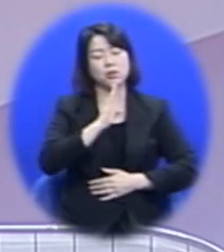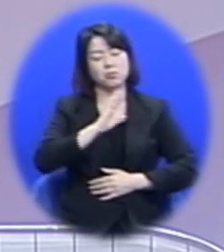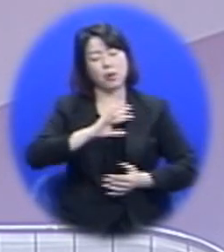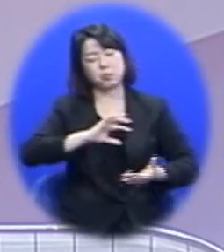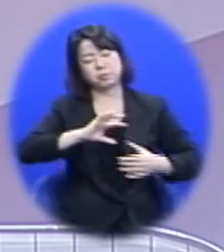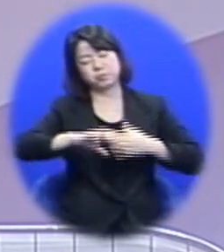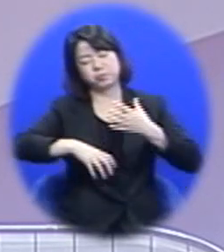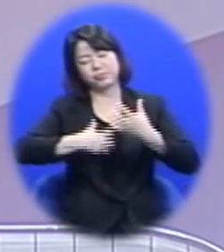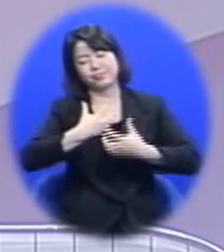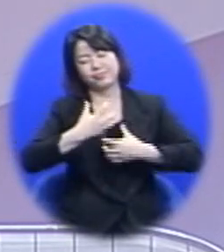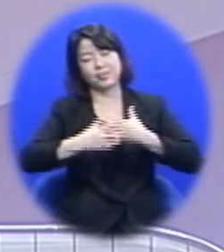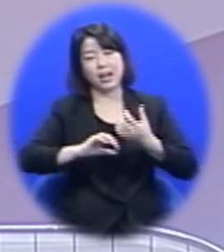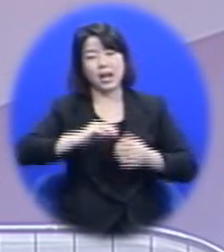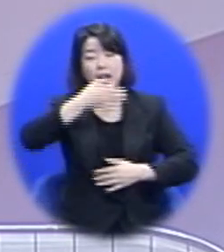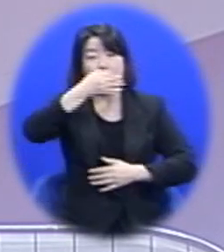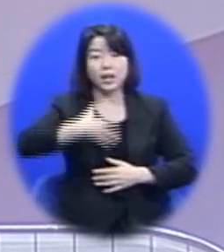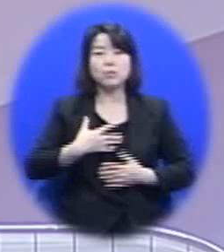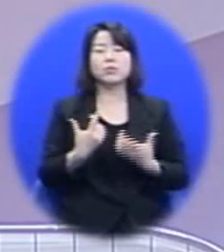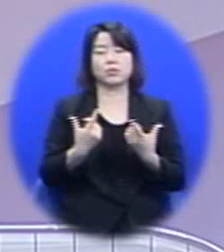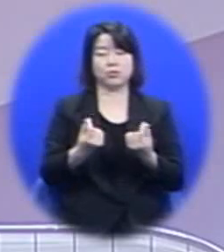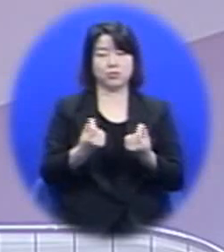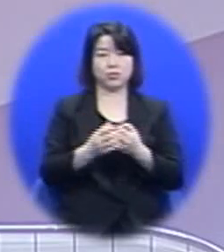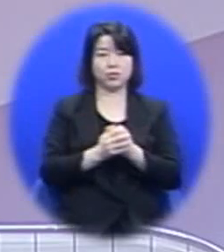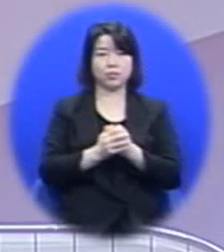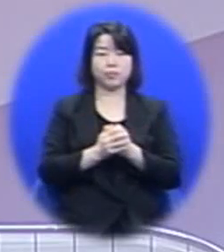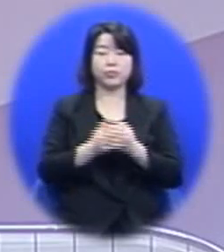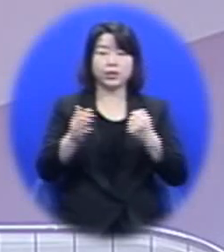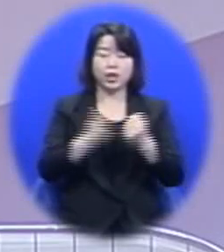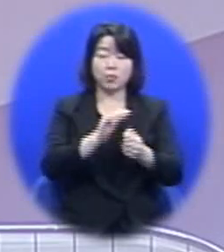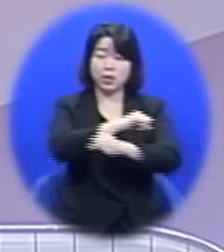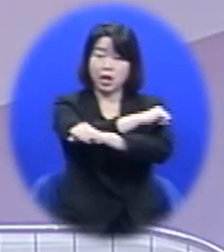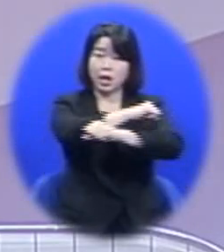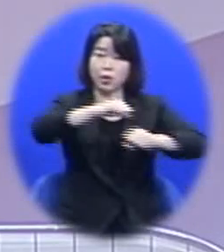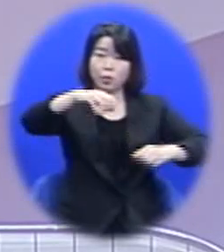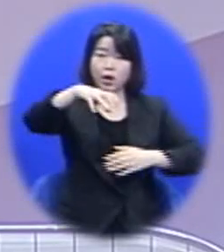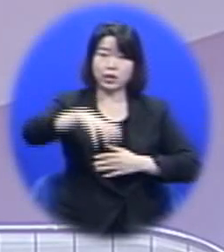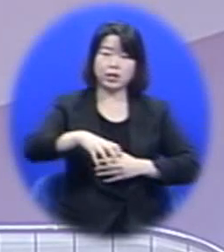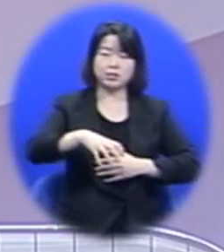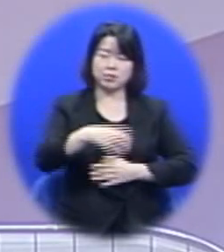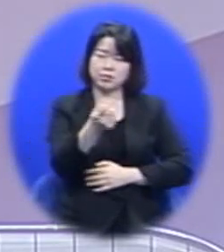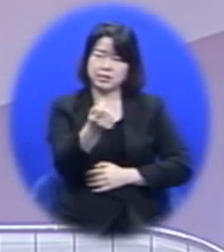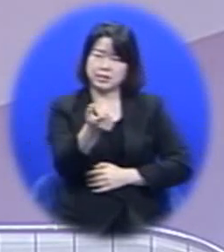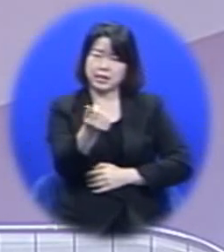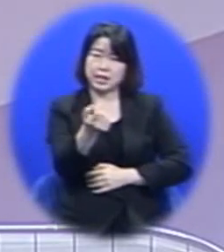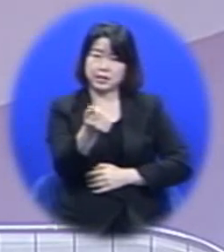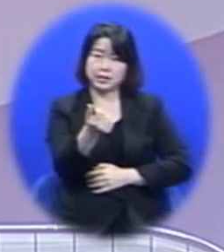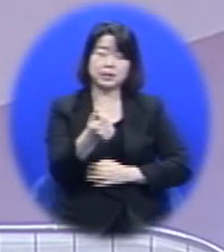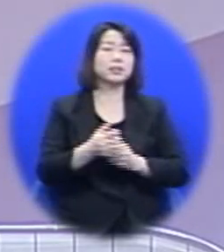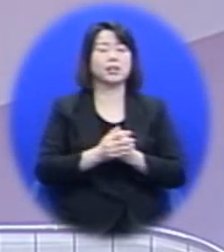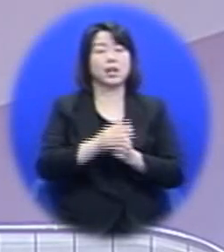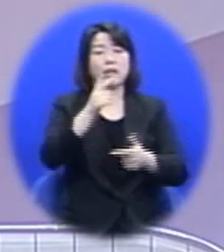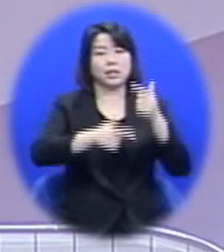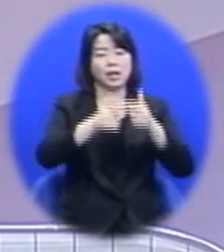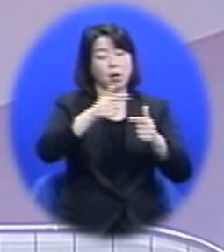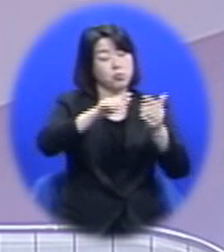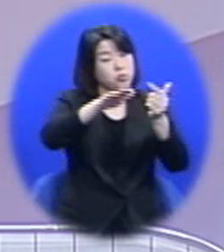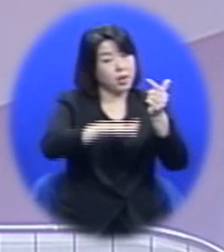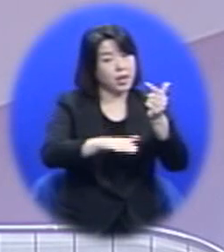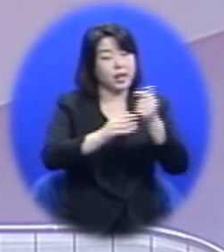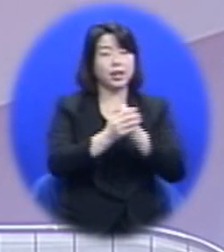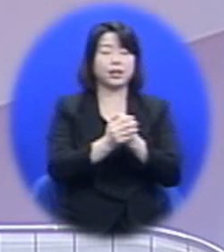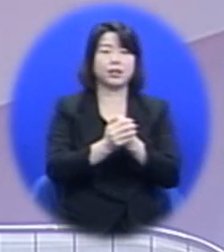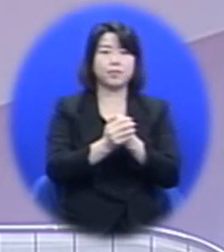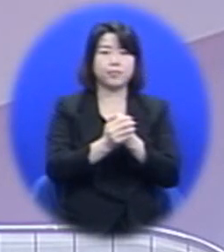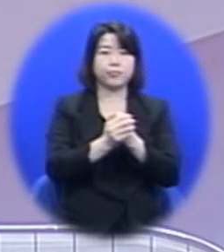정도로 힘들었습니다. 그래서 광야에서 조그만 나무 밑에